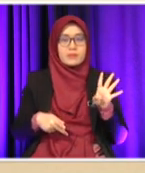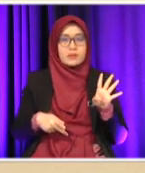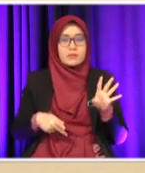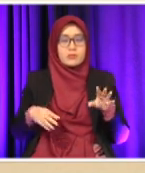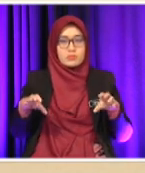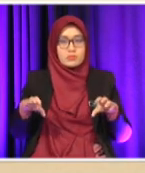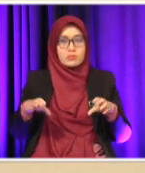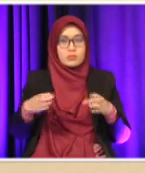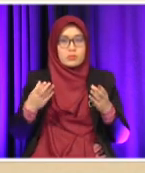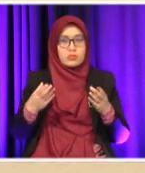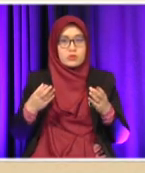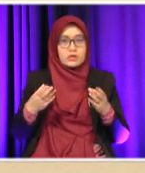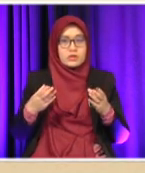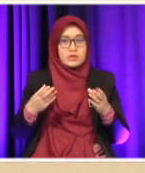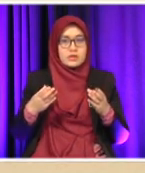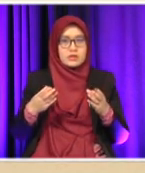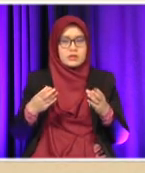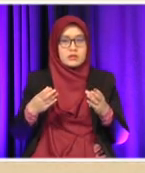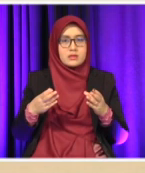pembesaran oke